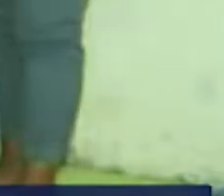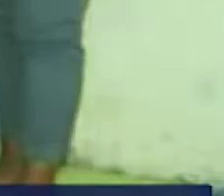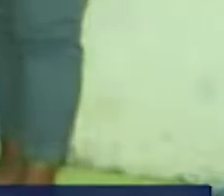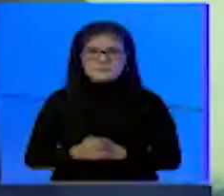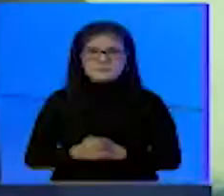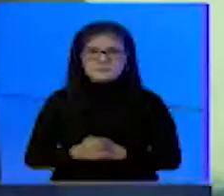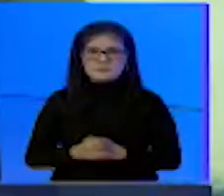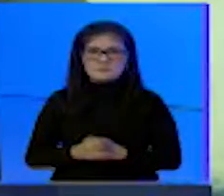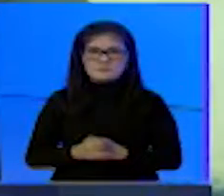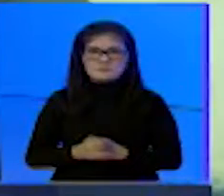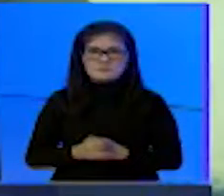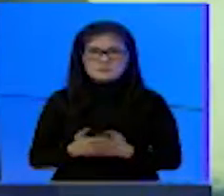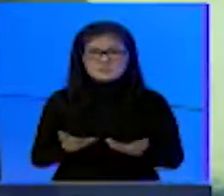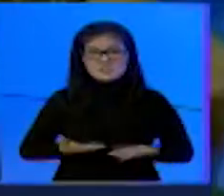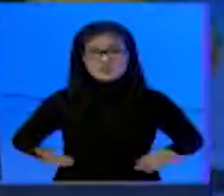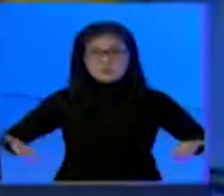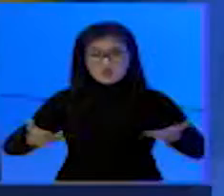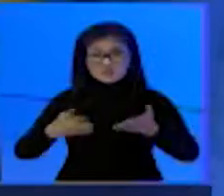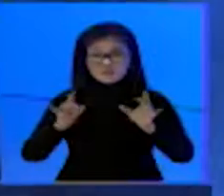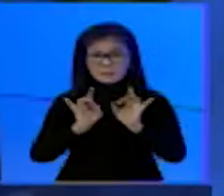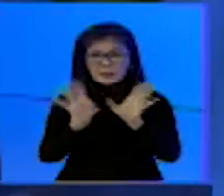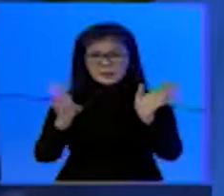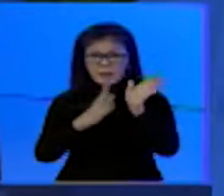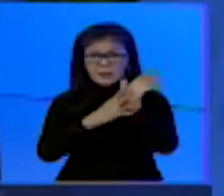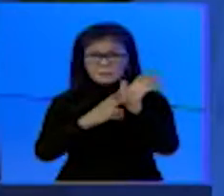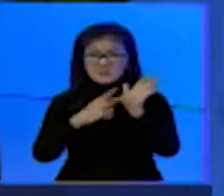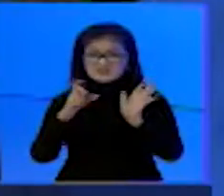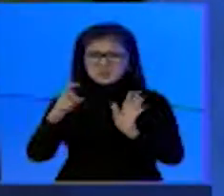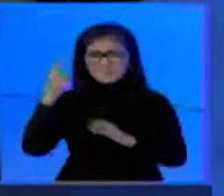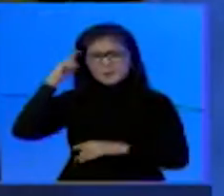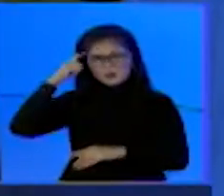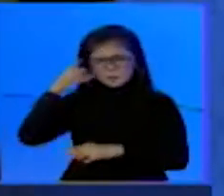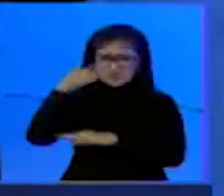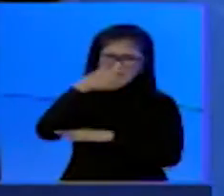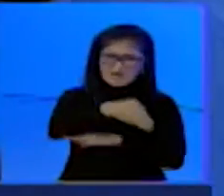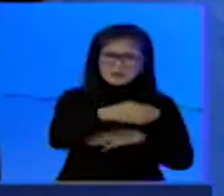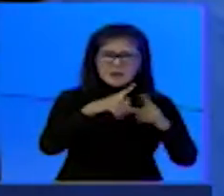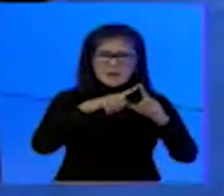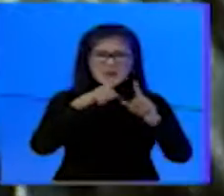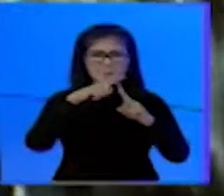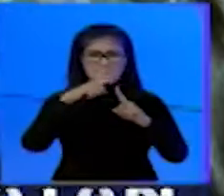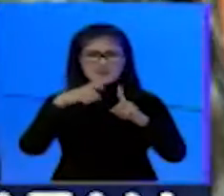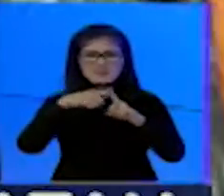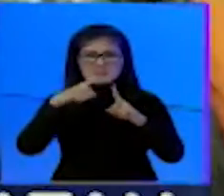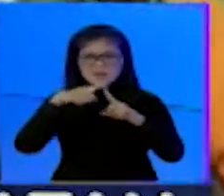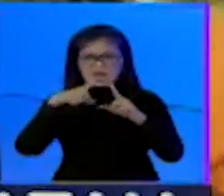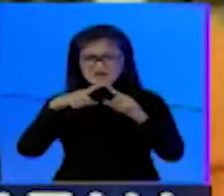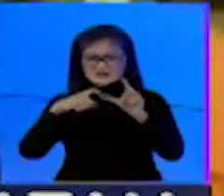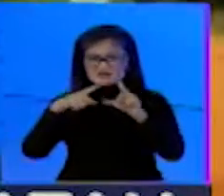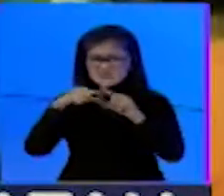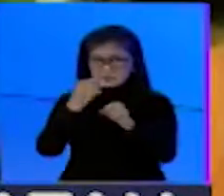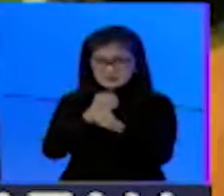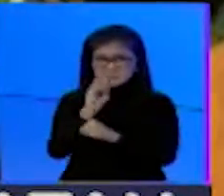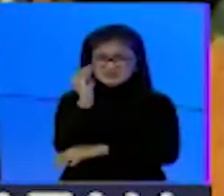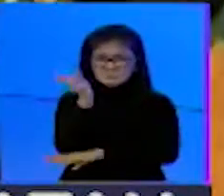Ada pemandangan tidak biasa ketika MNC Peduli menyambangi kawasan Petak Seng bawah kolong jembatan Kalijodo, Jakarta Barat. Tempat